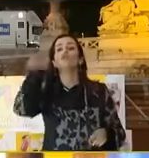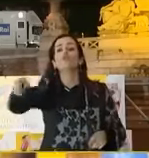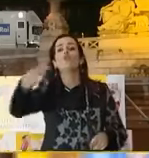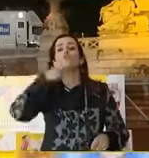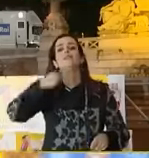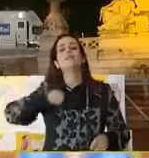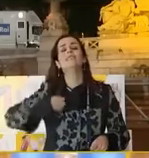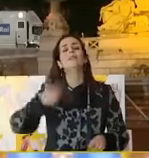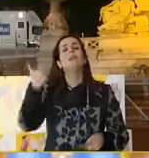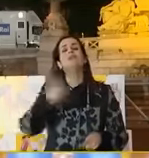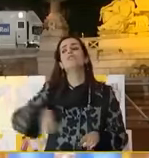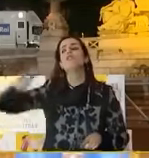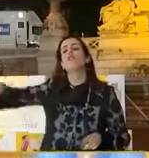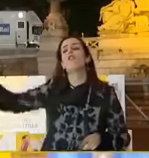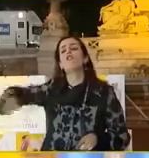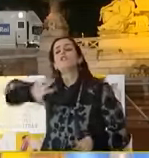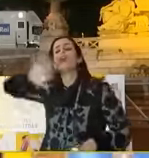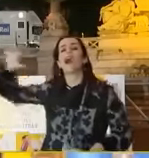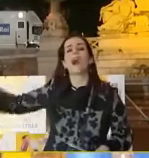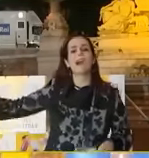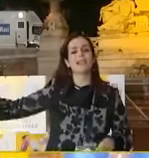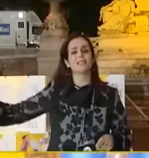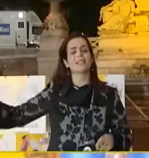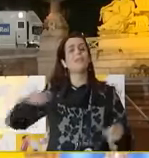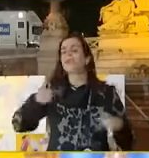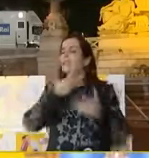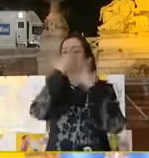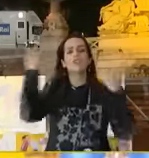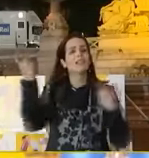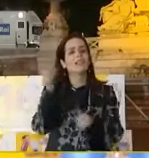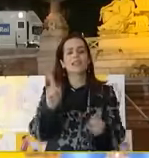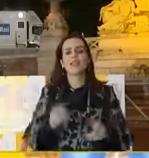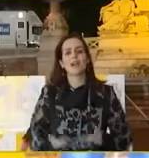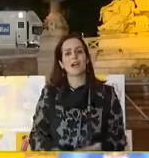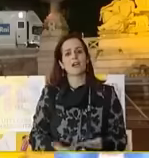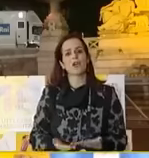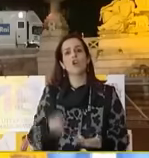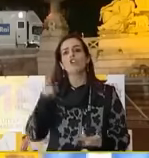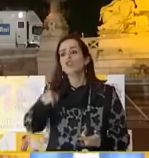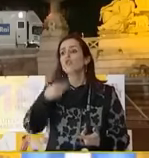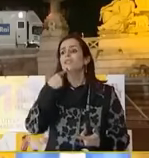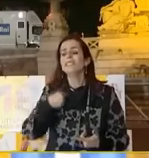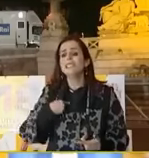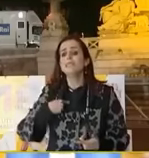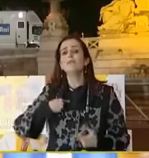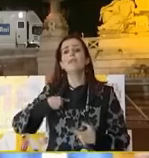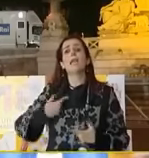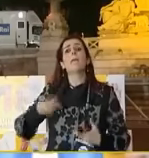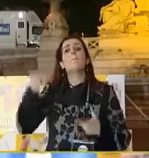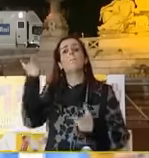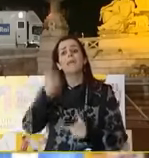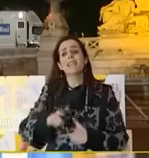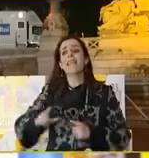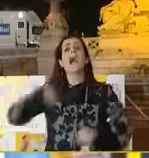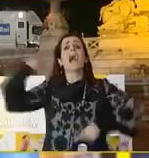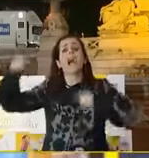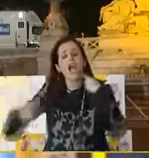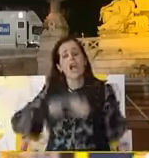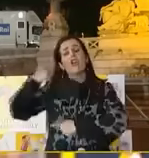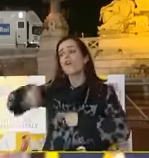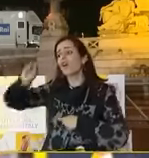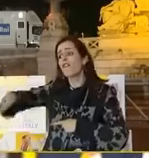mi è chiara, che non mi è chiara. Dimmi perché li devi ancora votare. Io sono stata